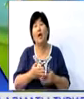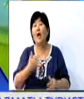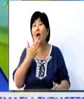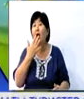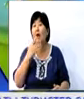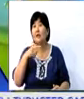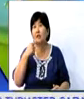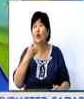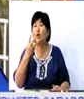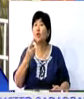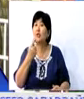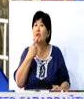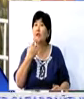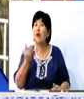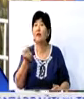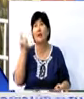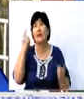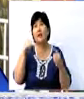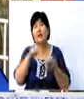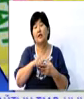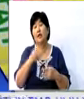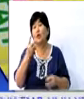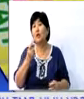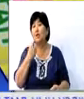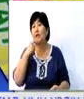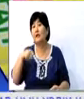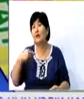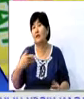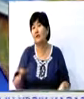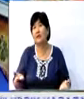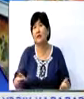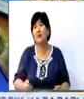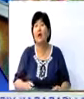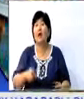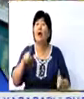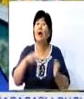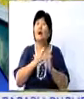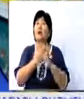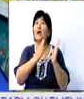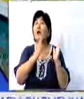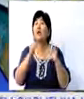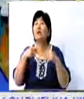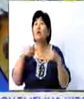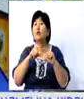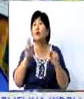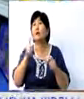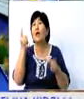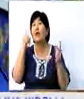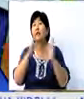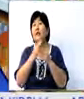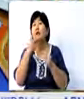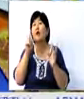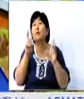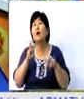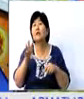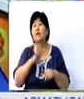тілінде, үш тілде алатын ертегілер бар бізде, үш тілдің ертегілерін алады көбінесе. Қаладағы кітап дүкендерін аралап, ертегі кітаптарын іздеп